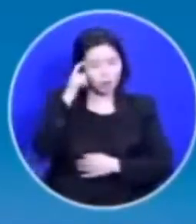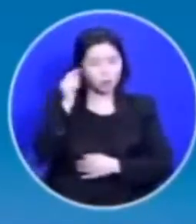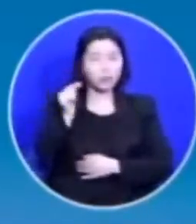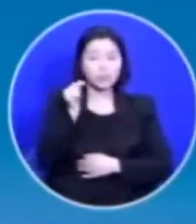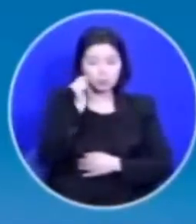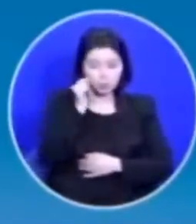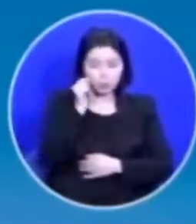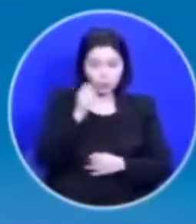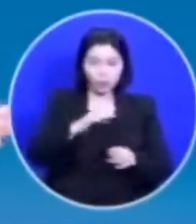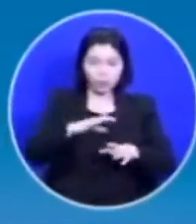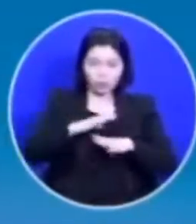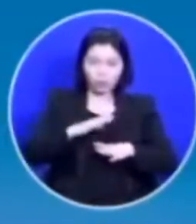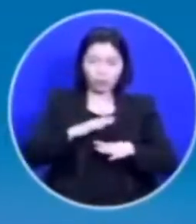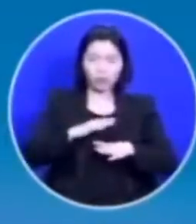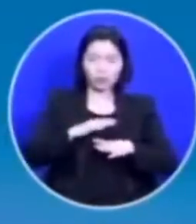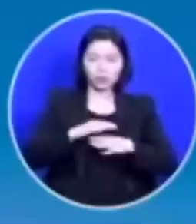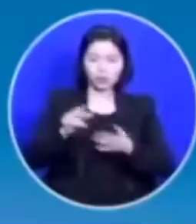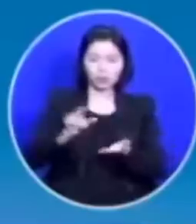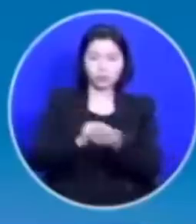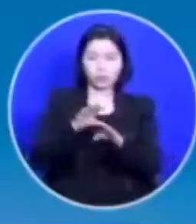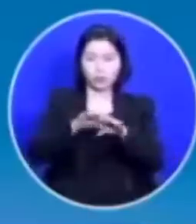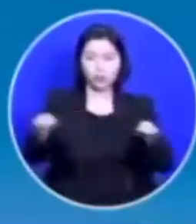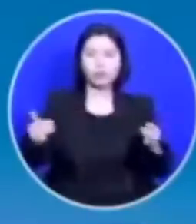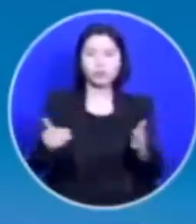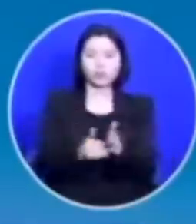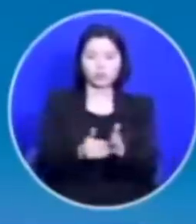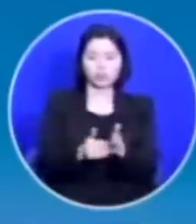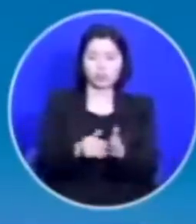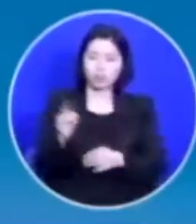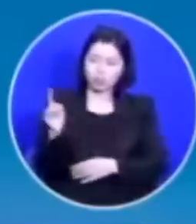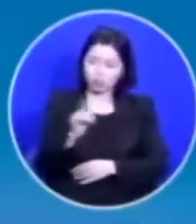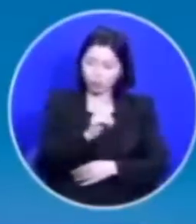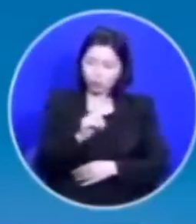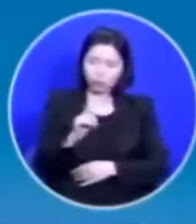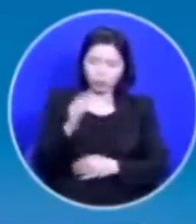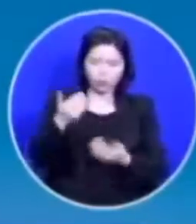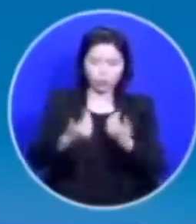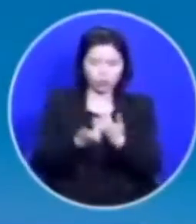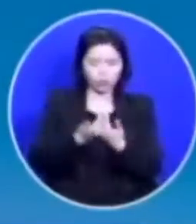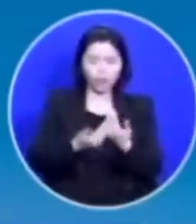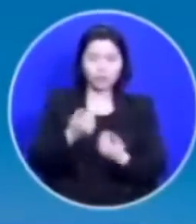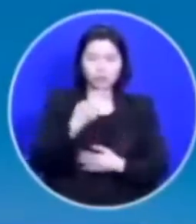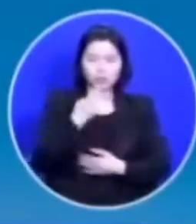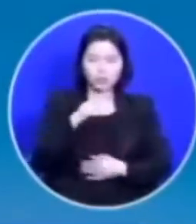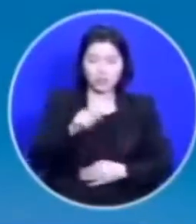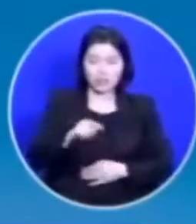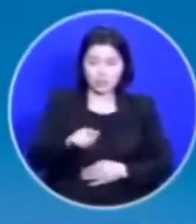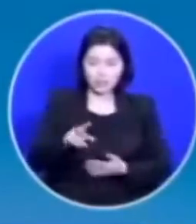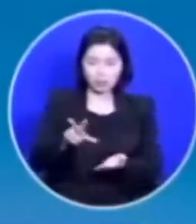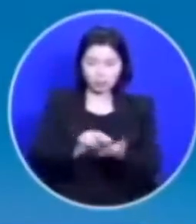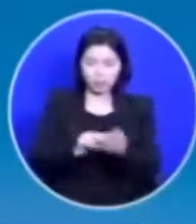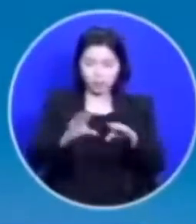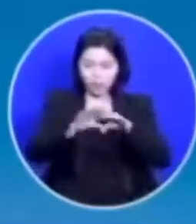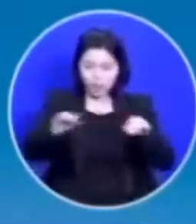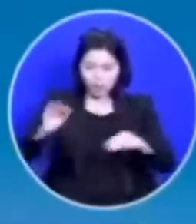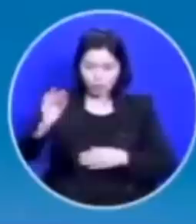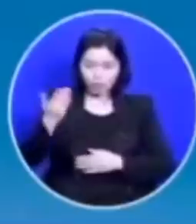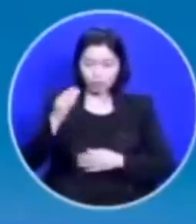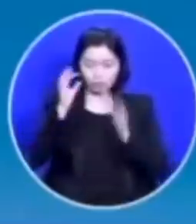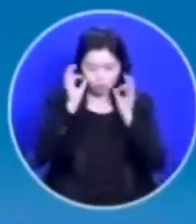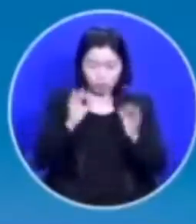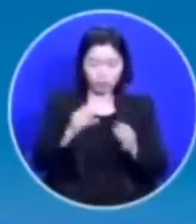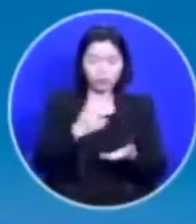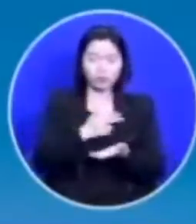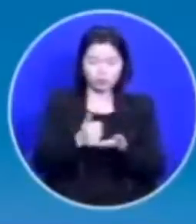놀랍게 문제가 해결되었습니다 전혀 갈등 없이 그 문제가 해결된 것을 보고 주님만이